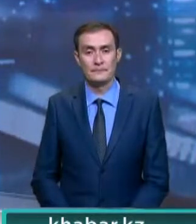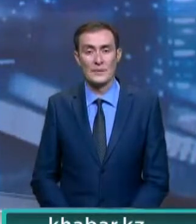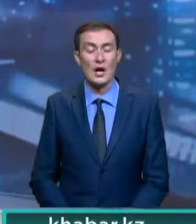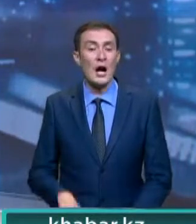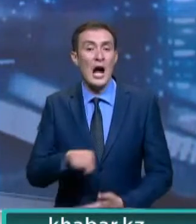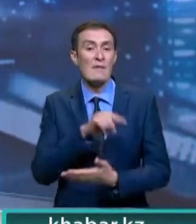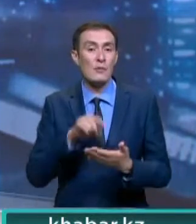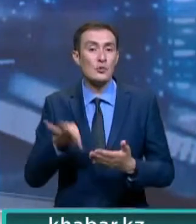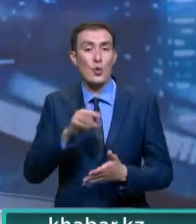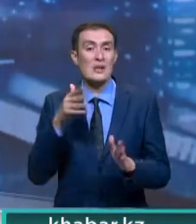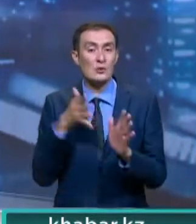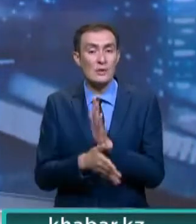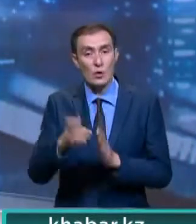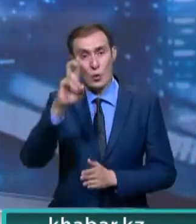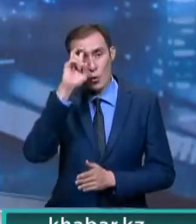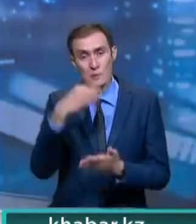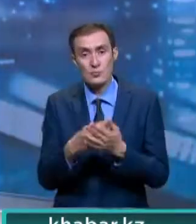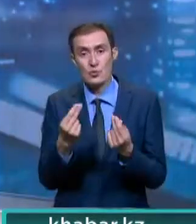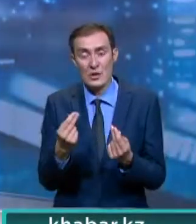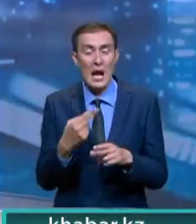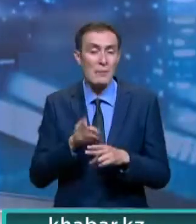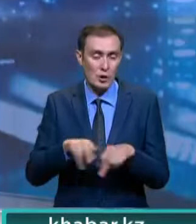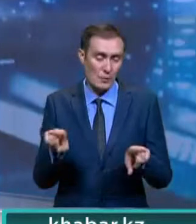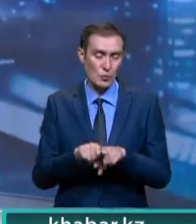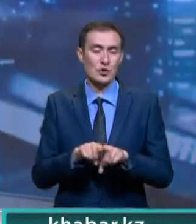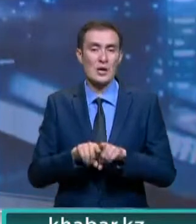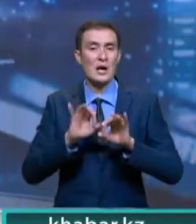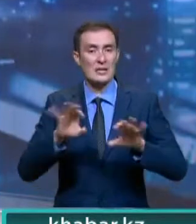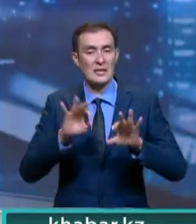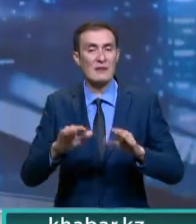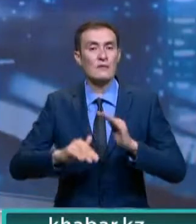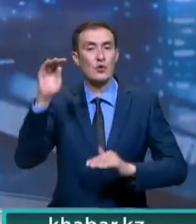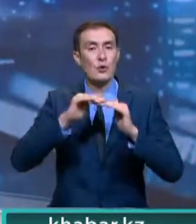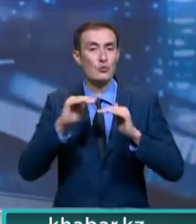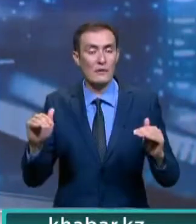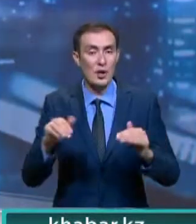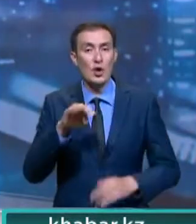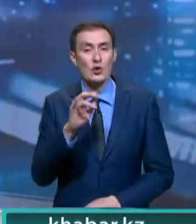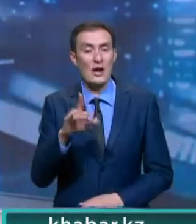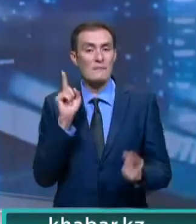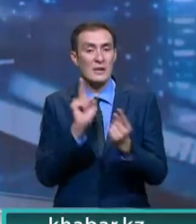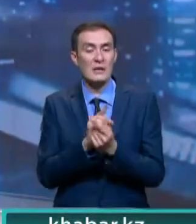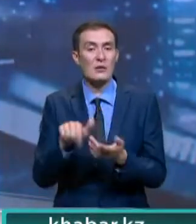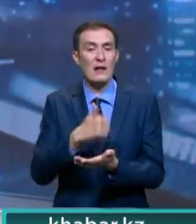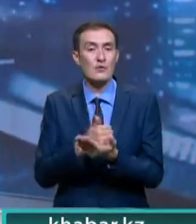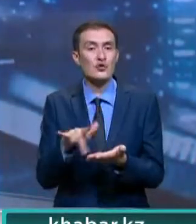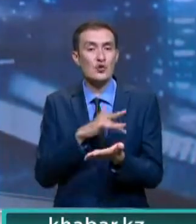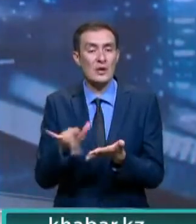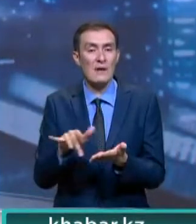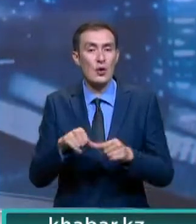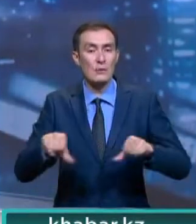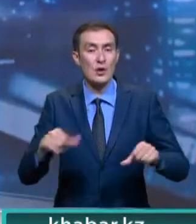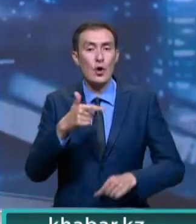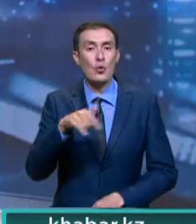Что касается расходования бюджетных средств, об этом тоже сегодня говорили на высоком уровне. Токаев принял главу счетного комитета